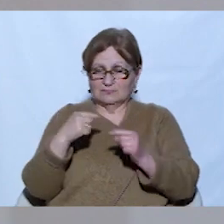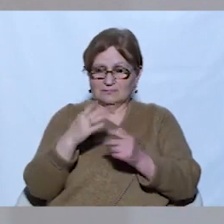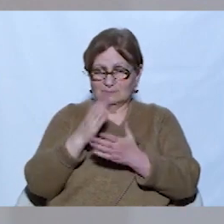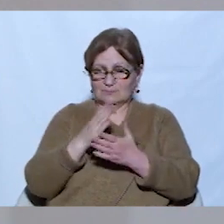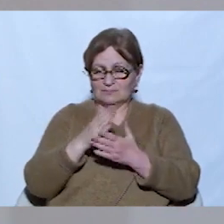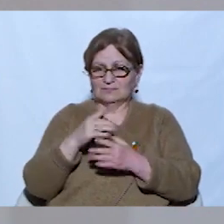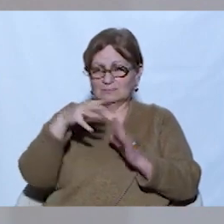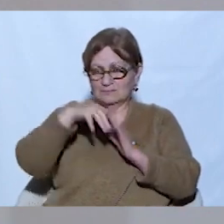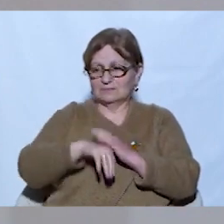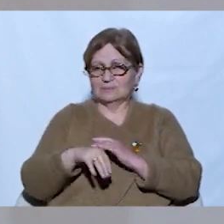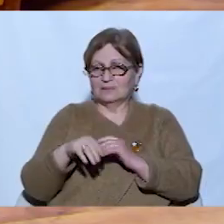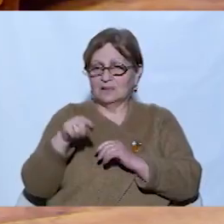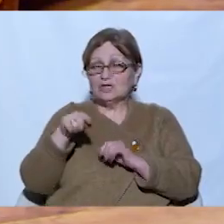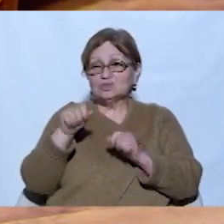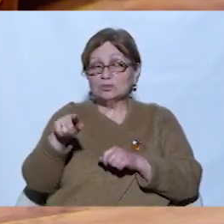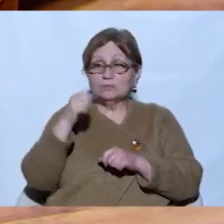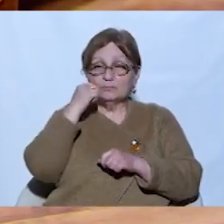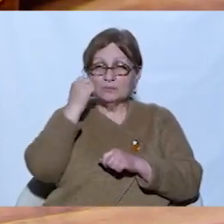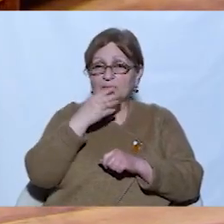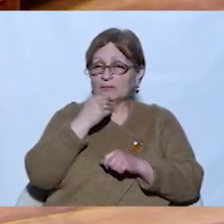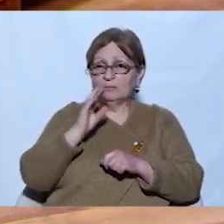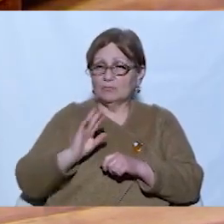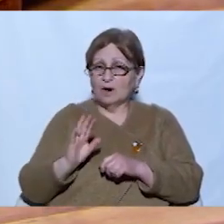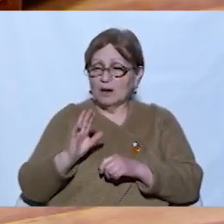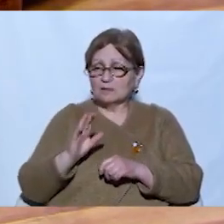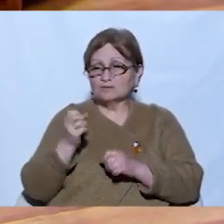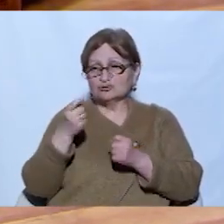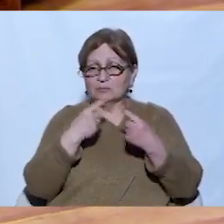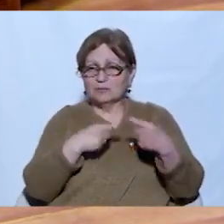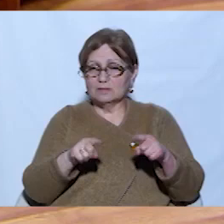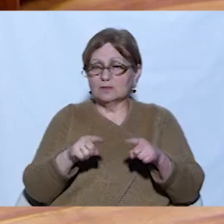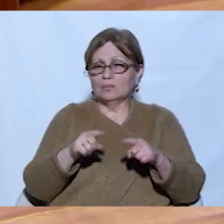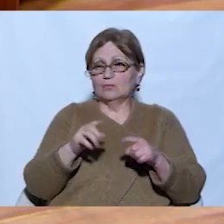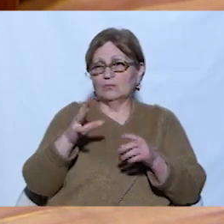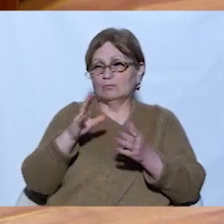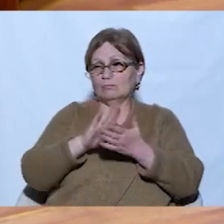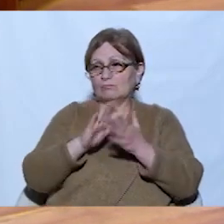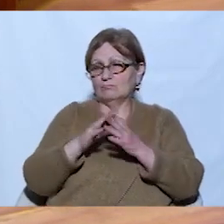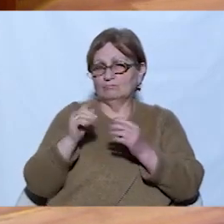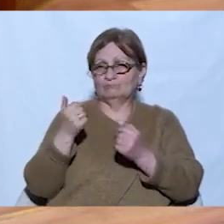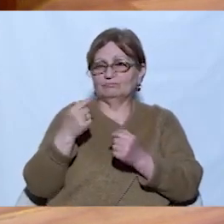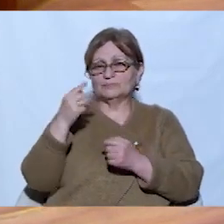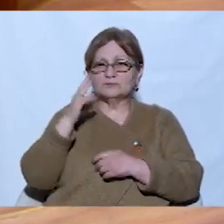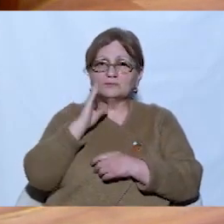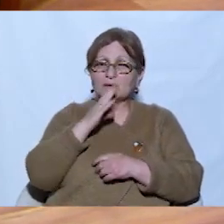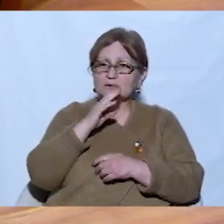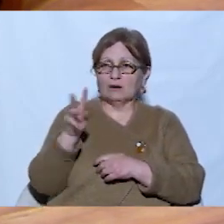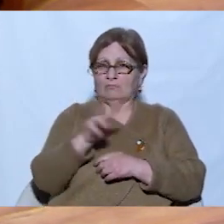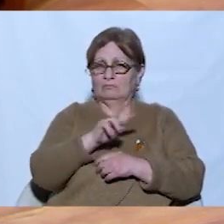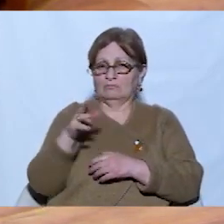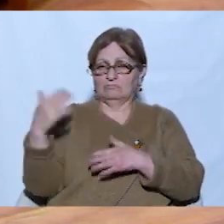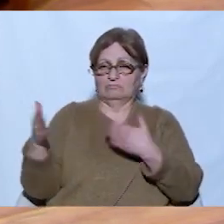და ხშირად ყოფილა ისე, რომ თვითონ ესენი მოსულან კლინიკაში. ანუ შესაძლოა არ იყოს ეს ბებია და ბაბუა, მამამდე შესაძლოა იყოს განსხვავებული